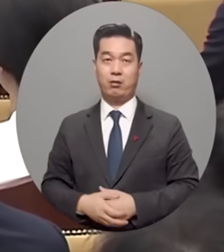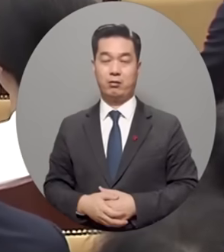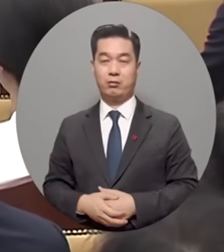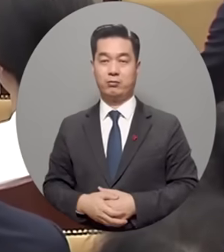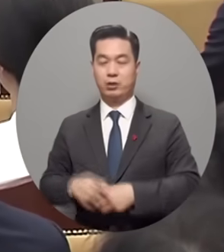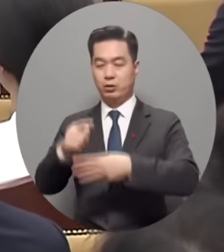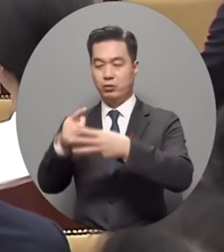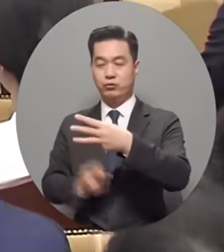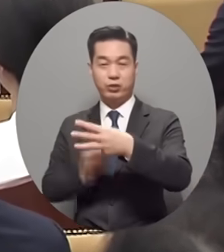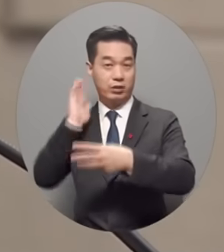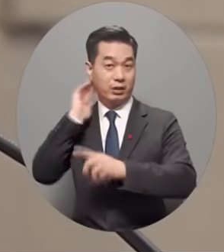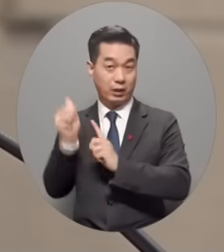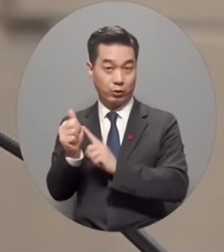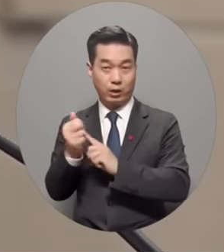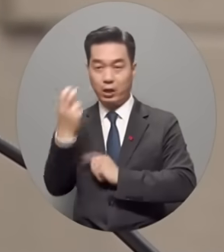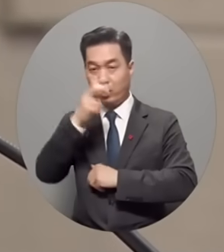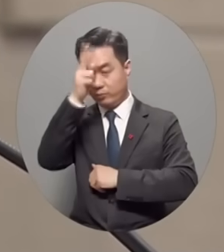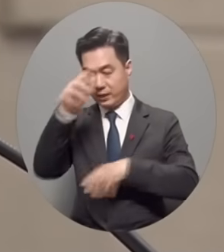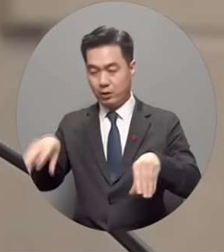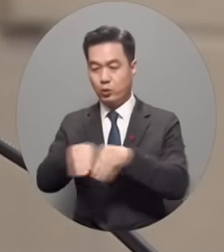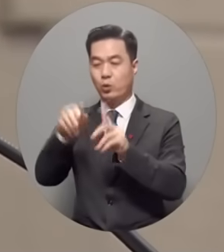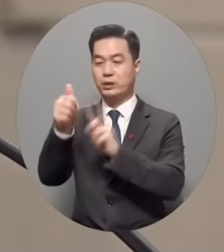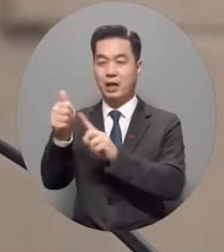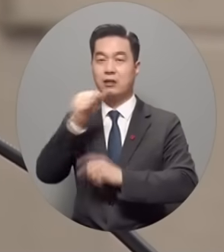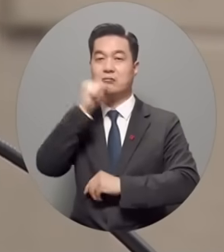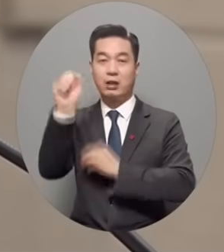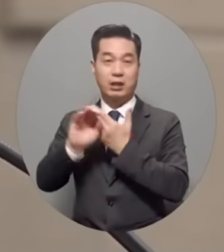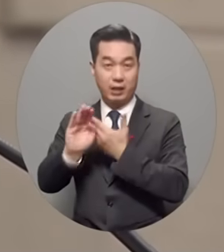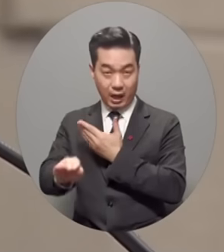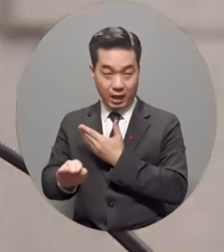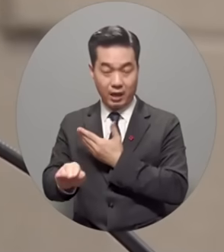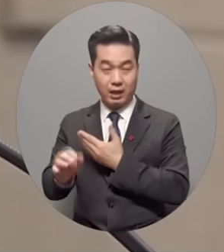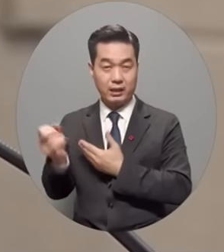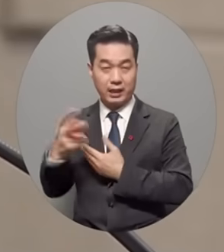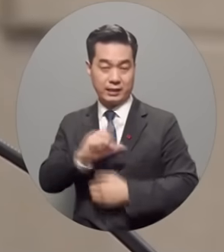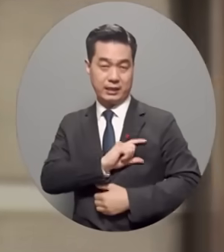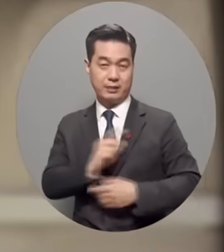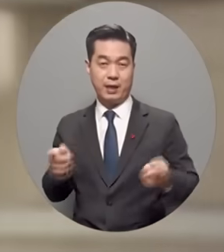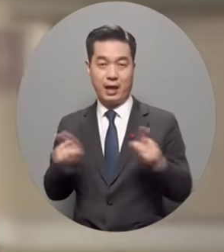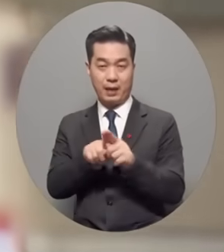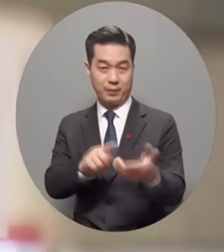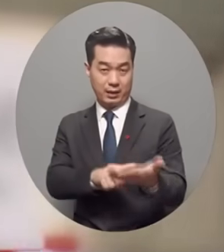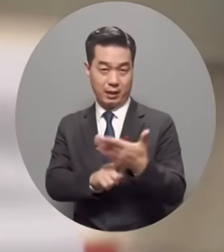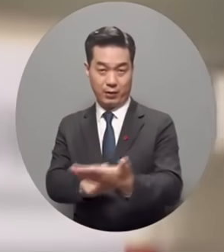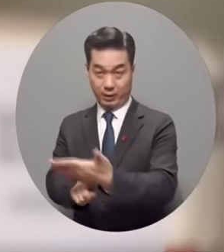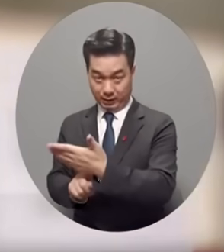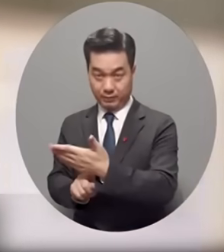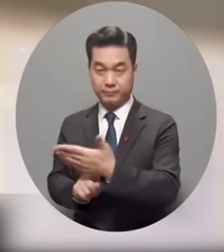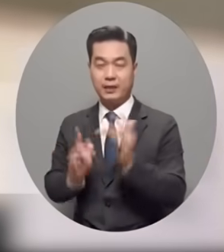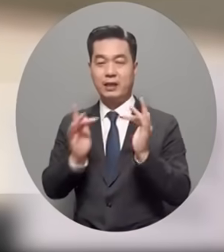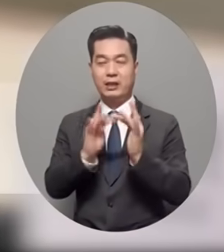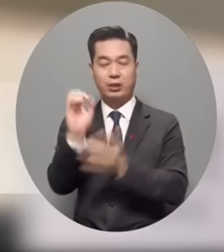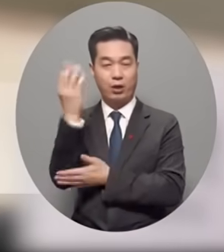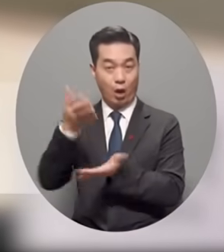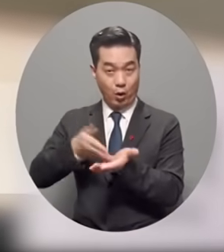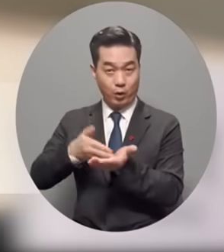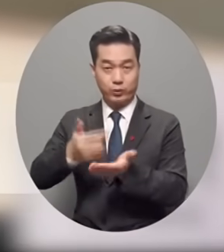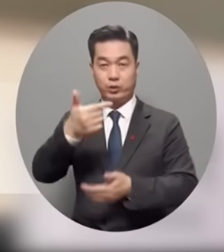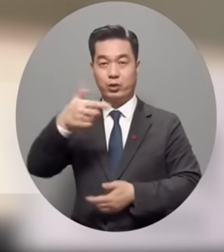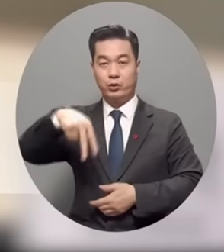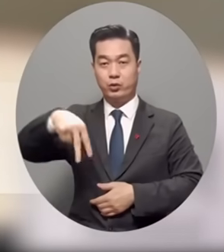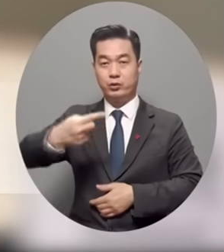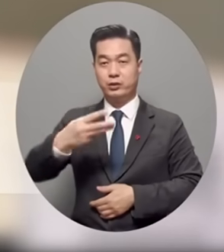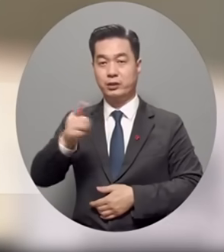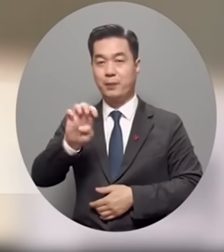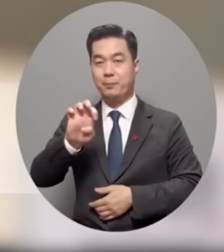윤석열 대통령이 검찰총장이 된 뒤 다시 두 이름이 함께 등장했습니다. 인터넷 언론 뉴스타파가